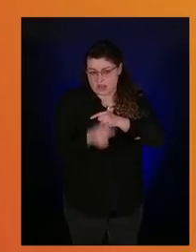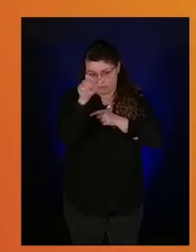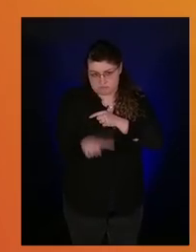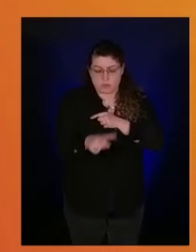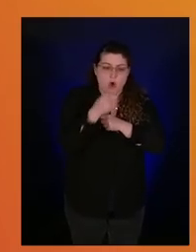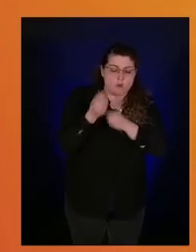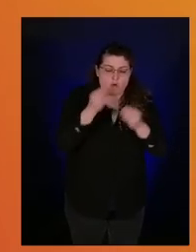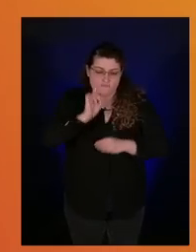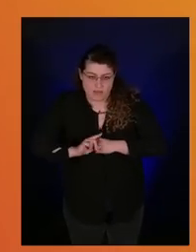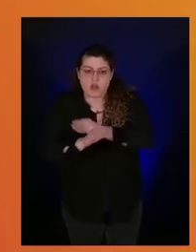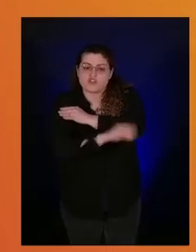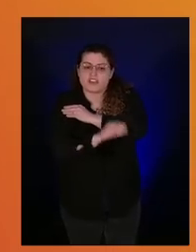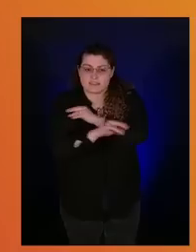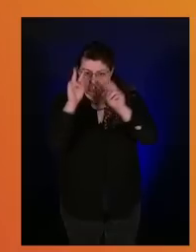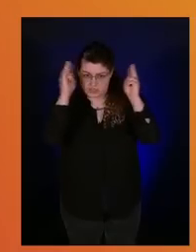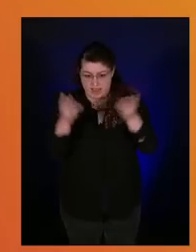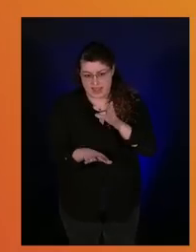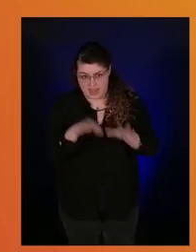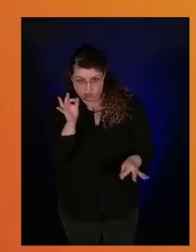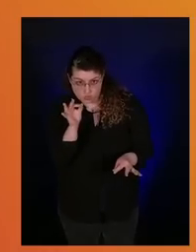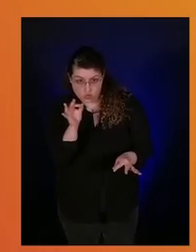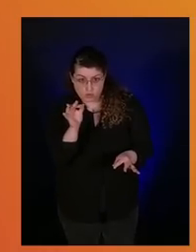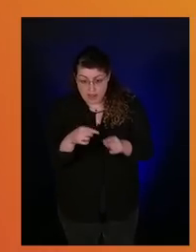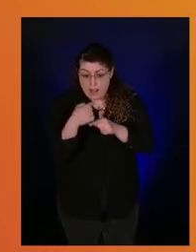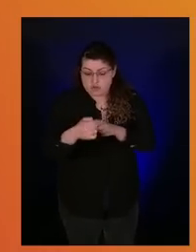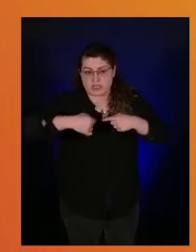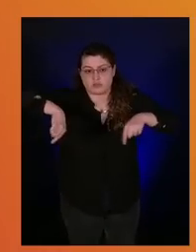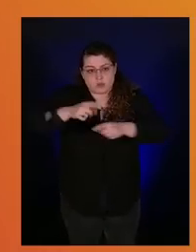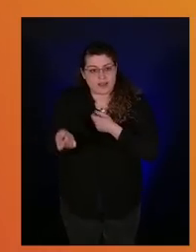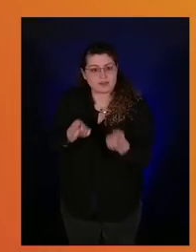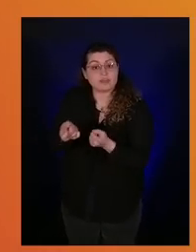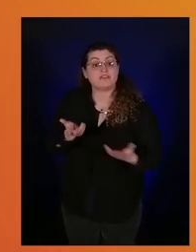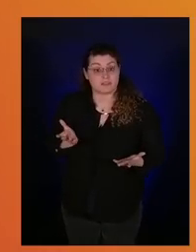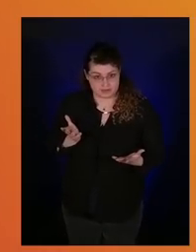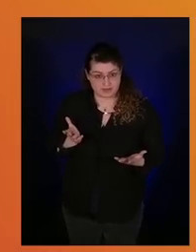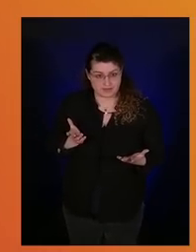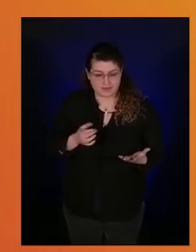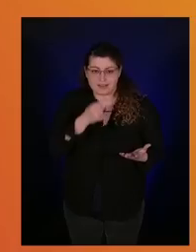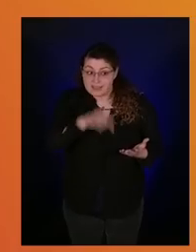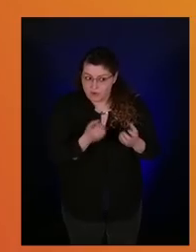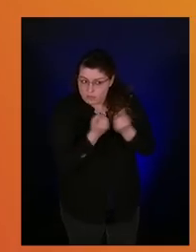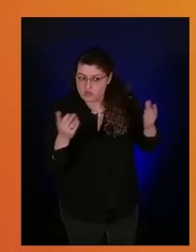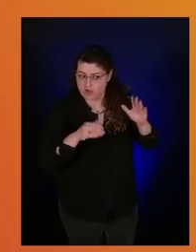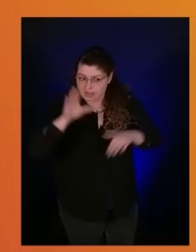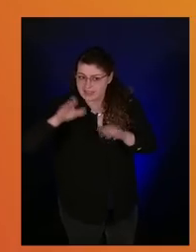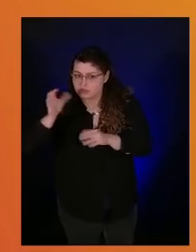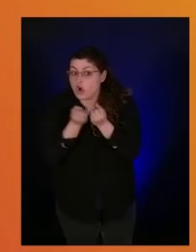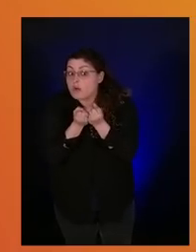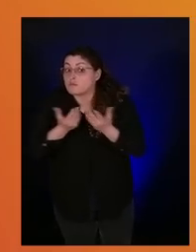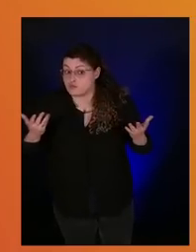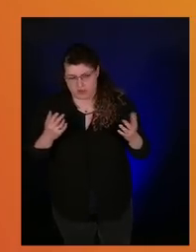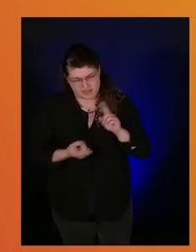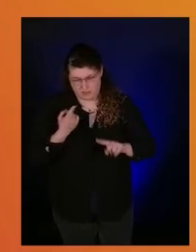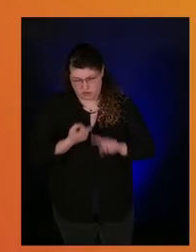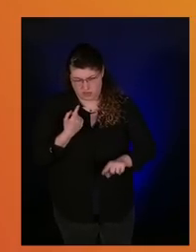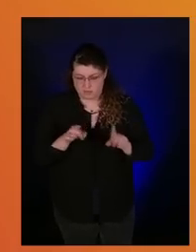générale sera élue par la prochaine commission exécutive. Il est sain d'avoir plusieurs candidatures, tout comme il est sain